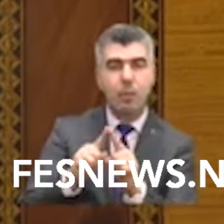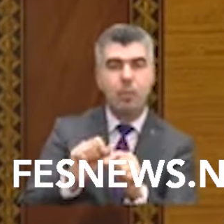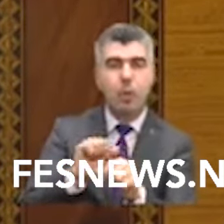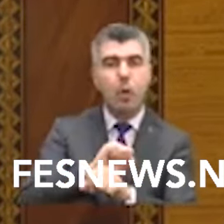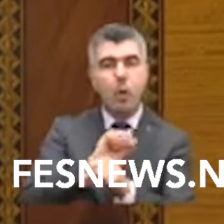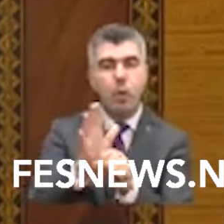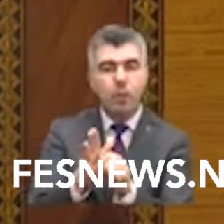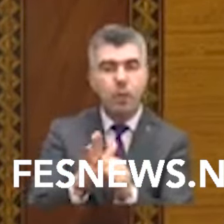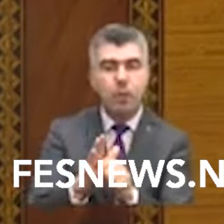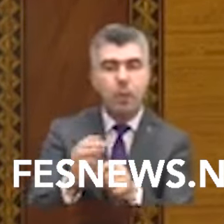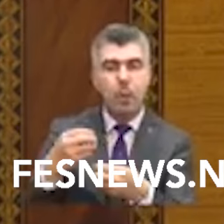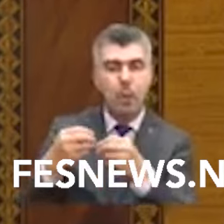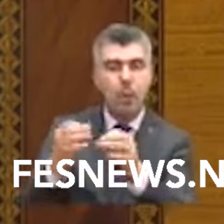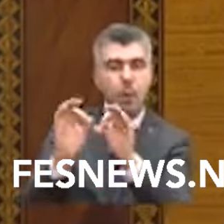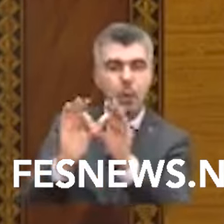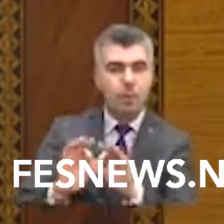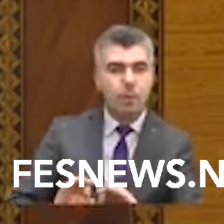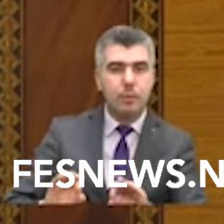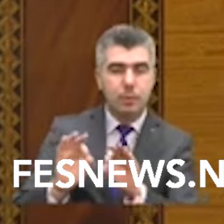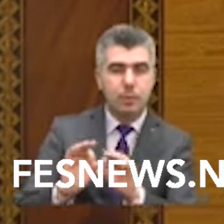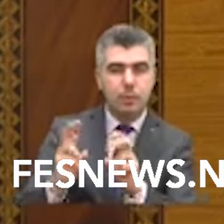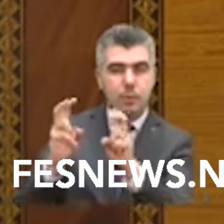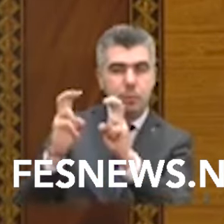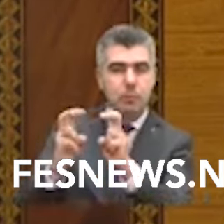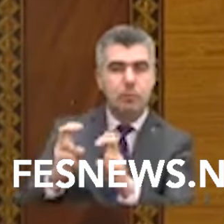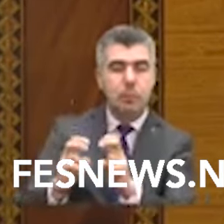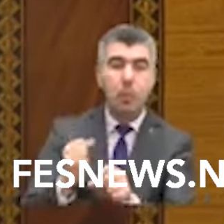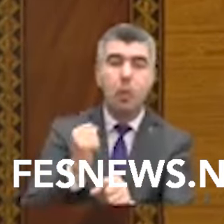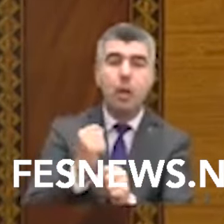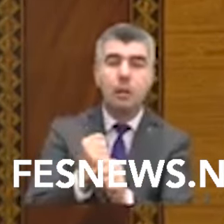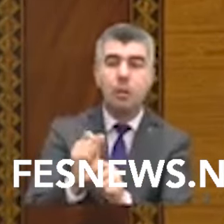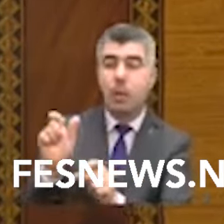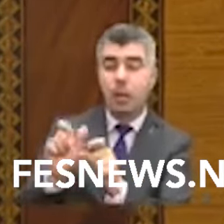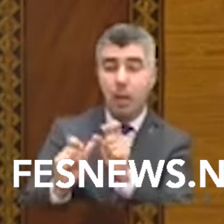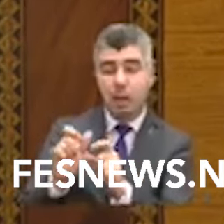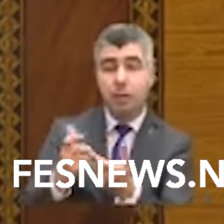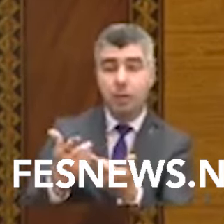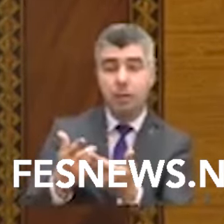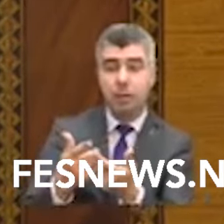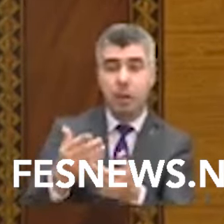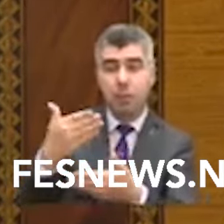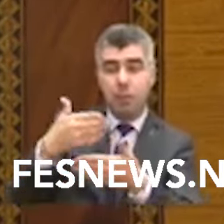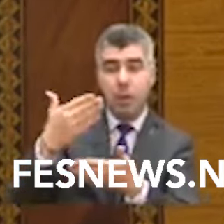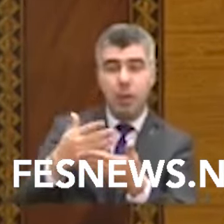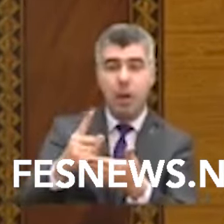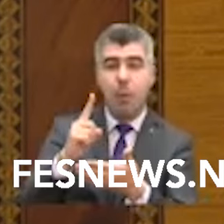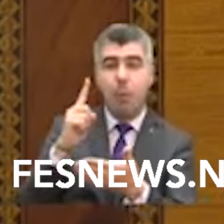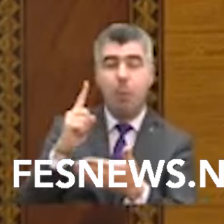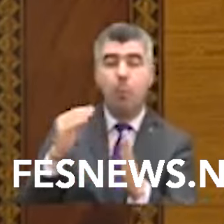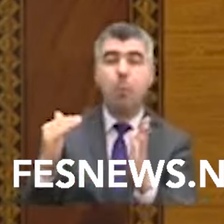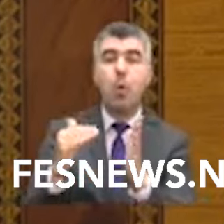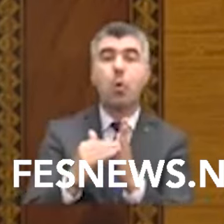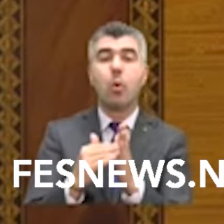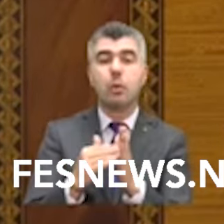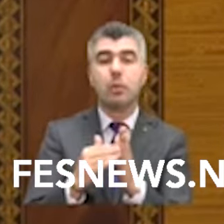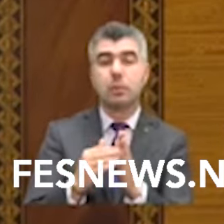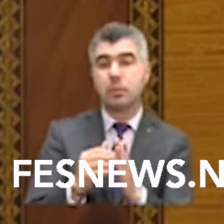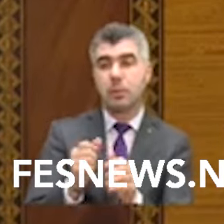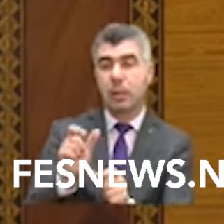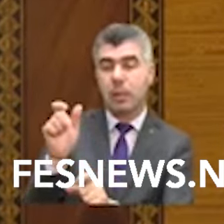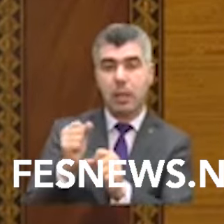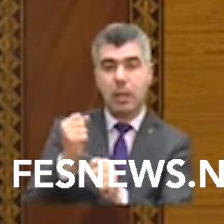الكوفيد وركود الاقتصادي، واللي كيشغل يد عاملة حوالي مليون منصب شغل، وبالتالي